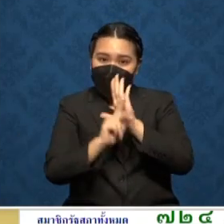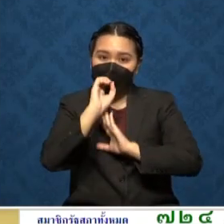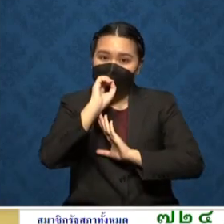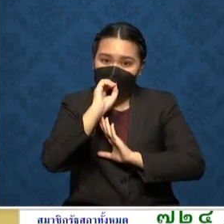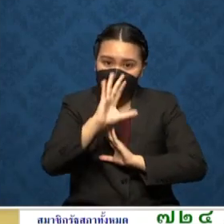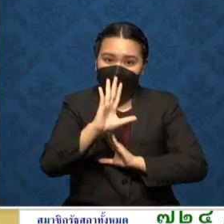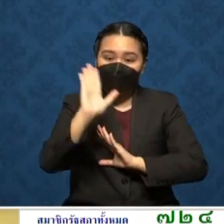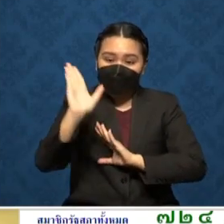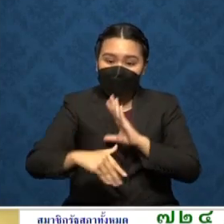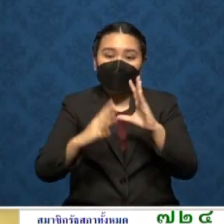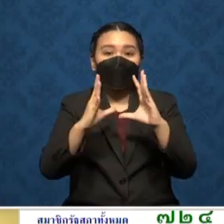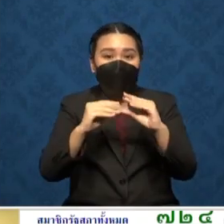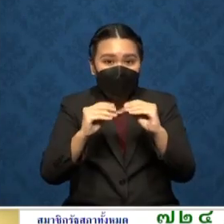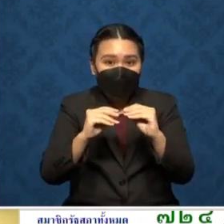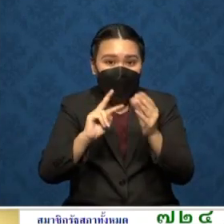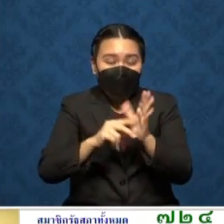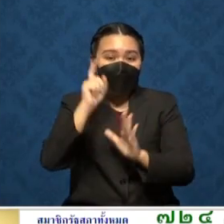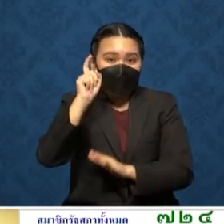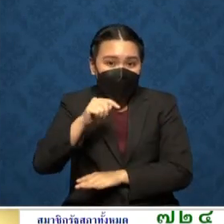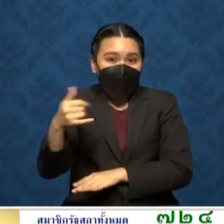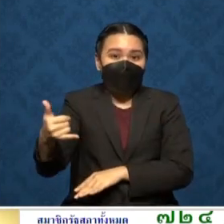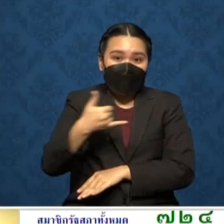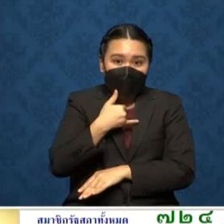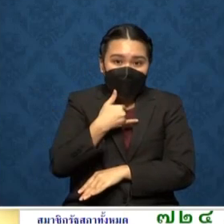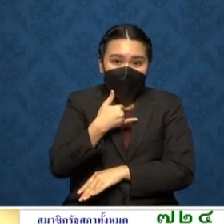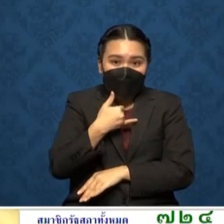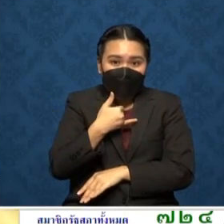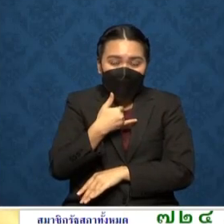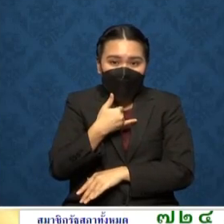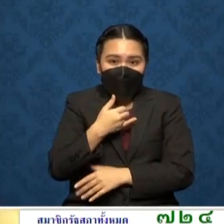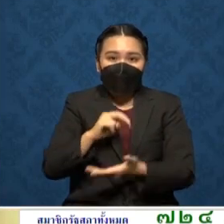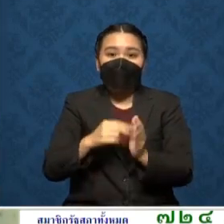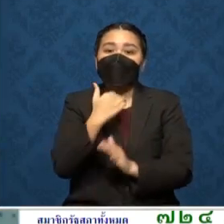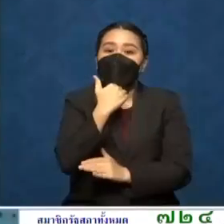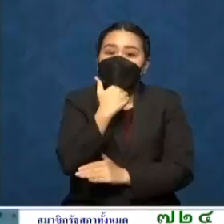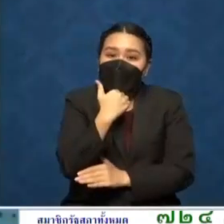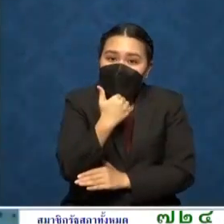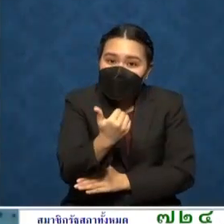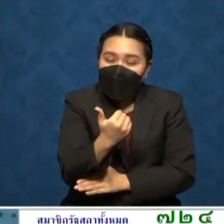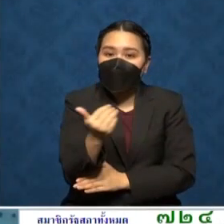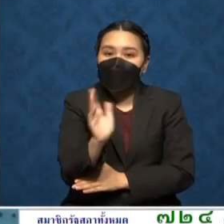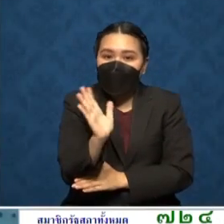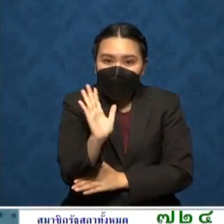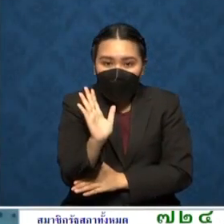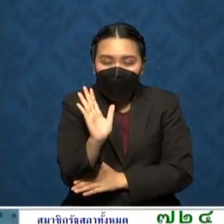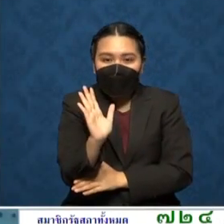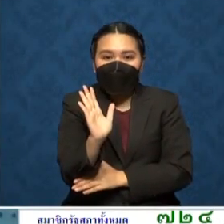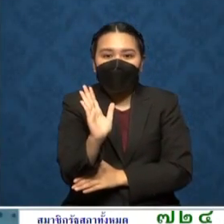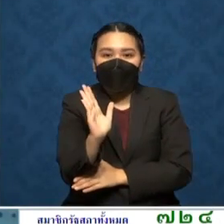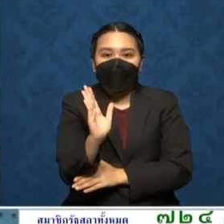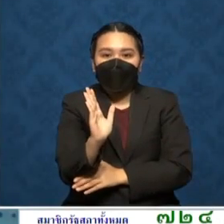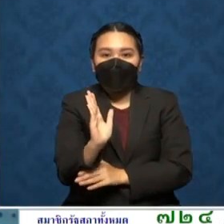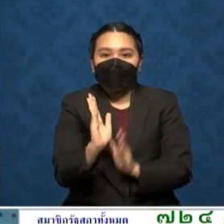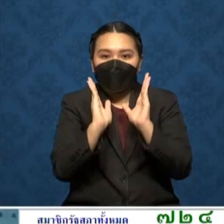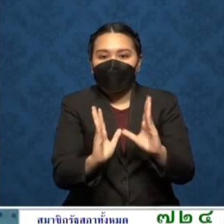ก็ต้องมาถ้ามาประเภทโผล่แต่ภาพมาโผล่แต่เสียงมาไม่เรียกว่ามา และไม่นับเป็นองค์ประ